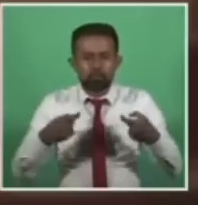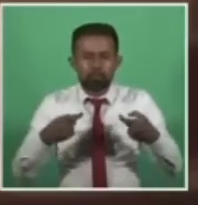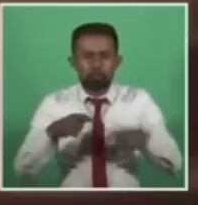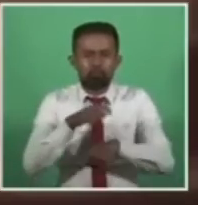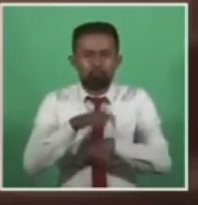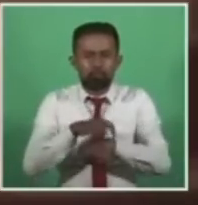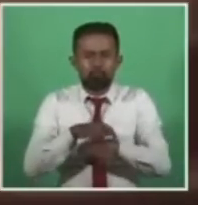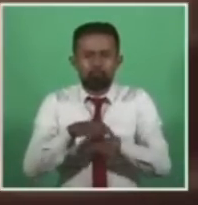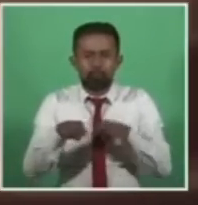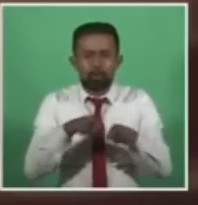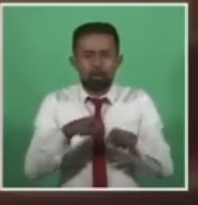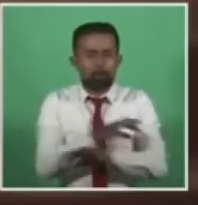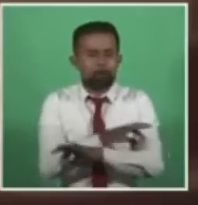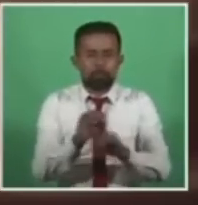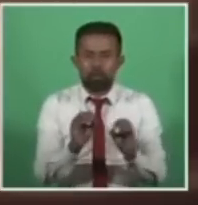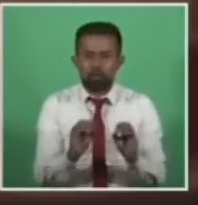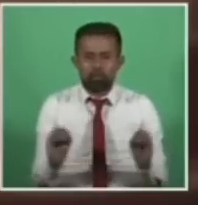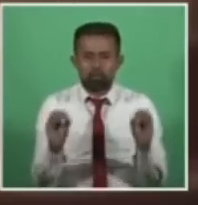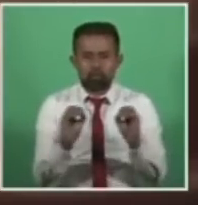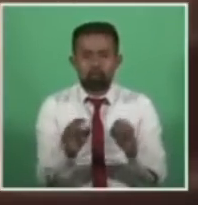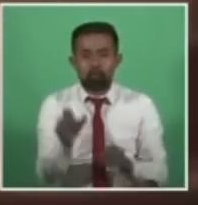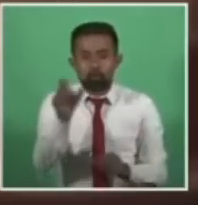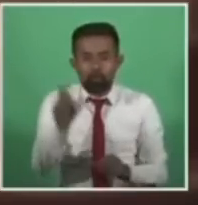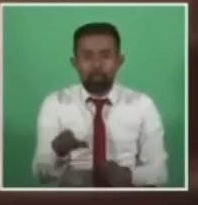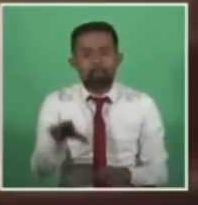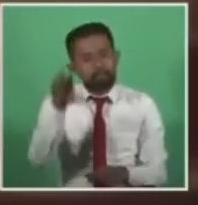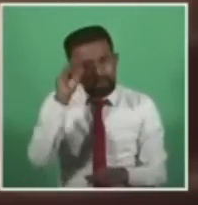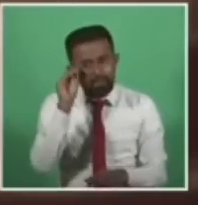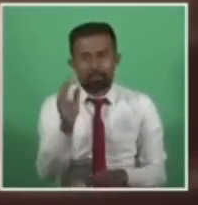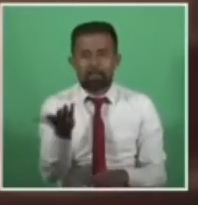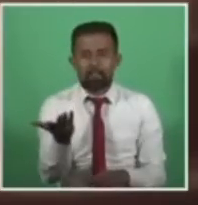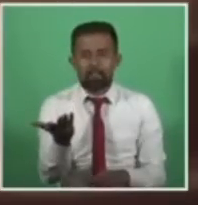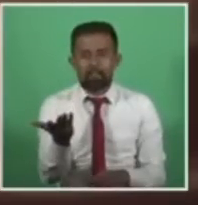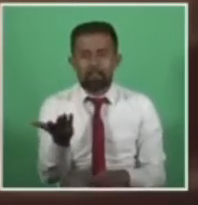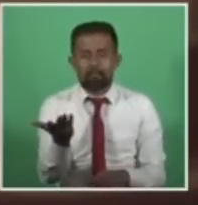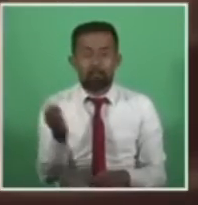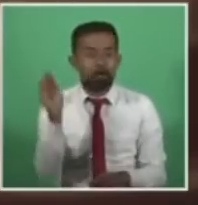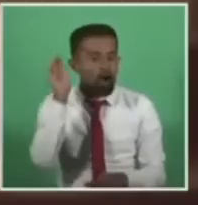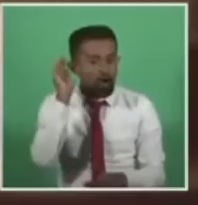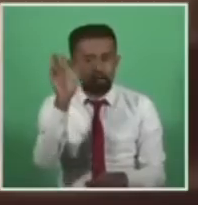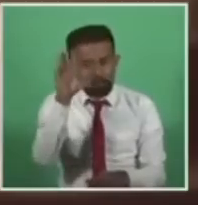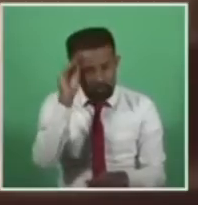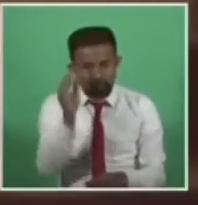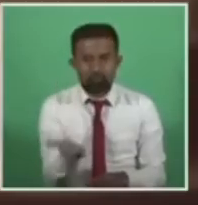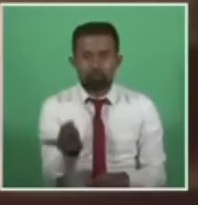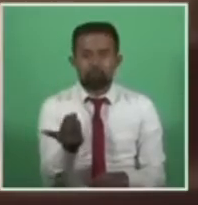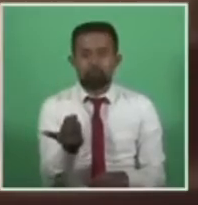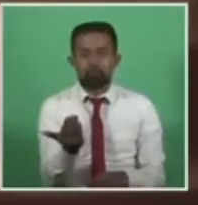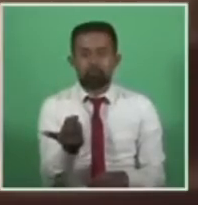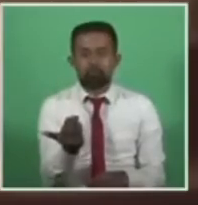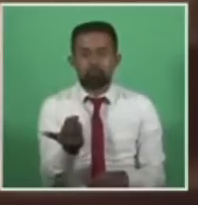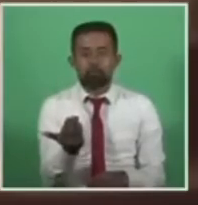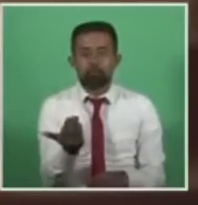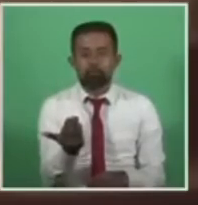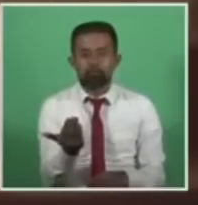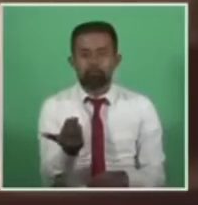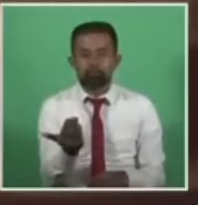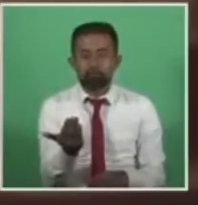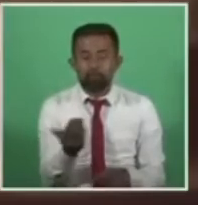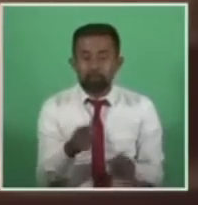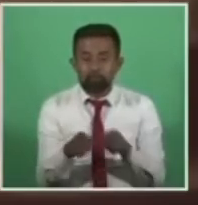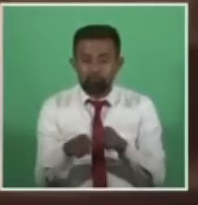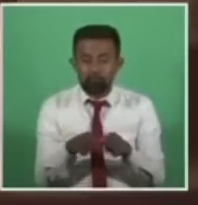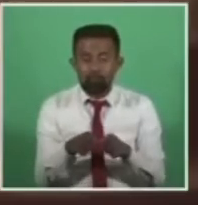කරන පියවරවල් මුකුත් ගන්නෙ නැහැ. ඔබතුමාට මේවා තේරෙන්නේ නැහැ. ඒකත් නම් මේක අහලා තේරුම් ගන්න දැන්වත්. ඒ හන්ද තමයි ඒ